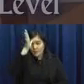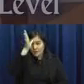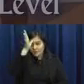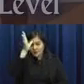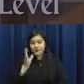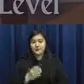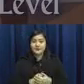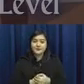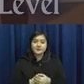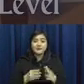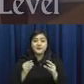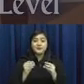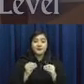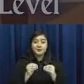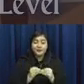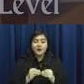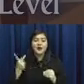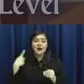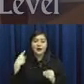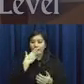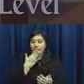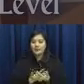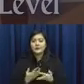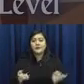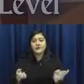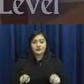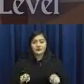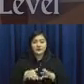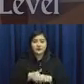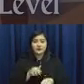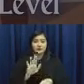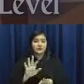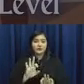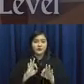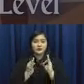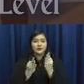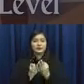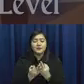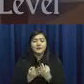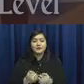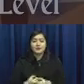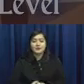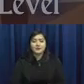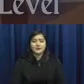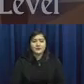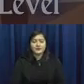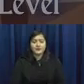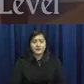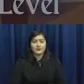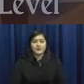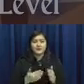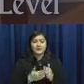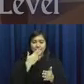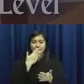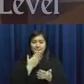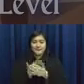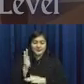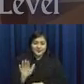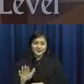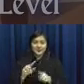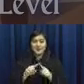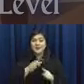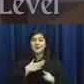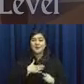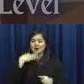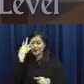pang maging epektibong magulang sa ating amen mga pamilya. Amen. Amen. Amen. So, amen. Good afternoon sa aking magandang asawa,